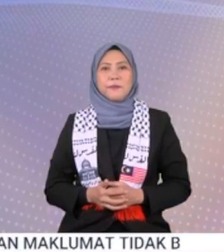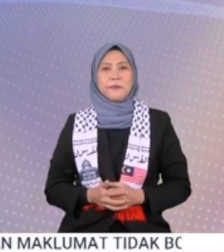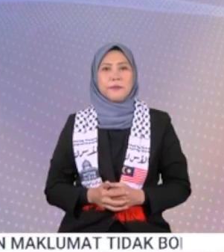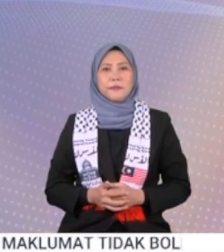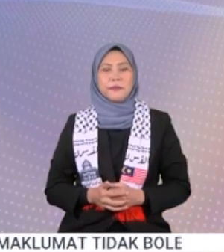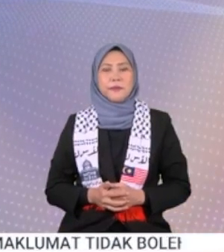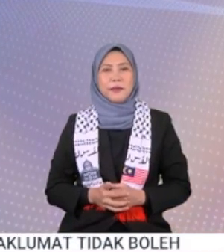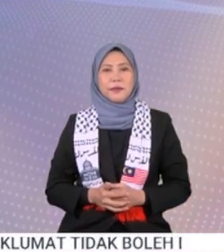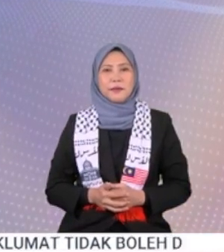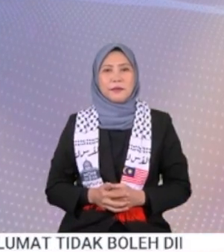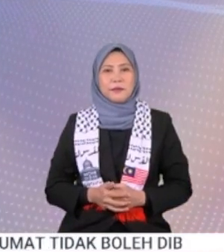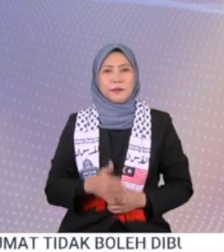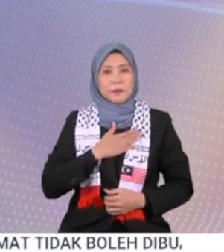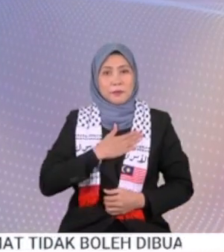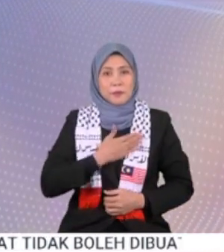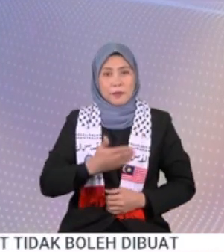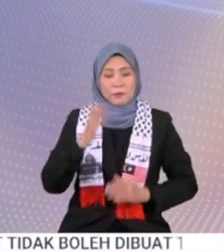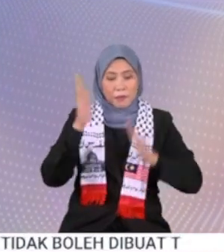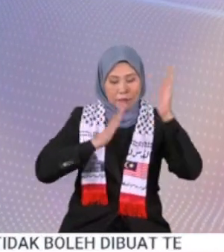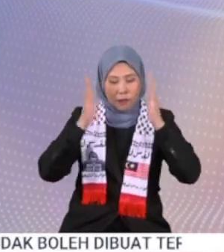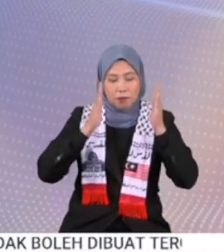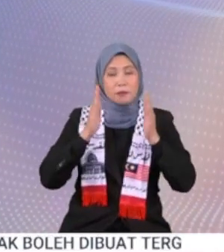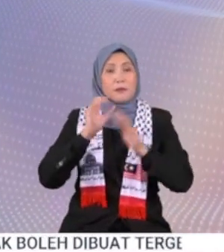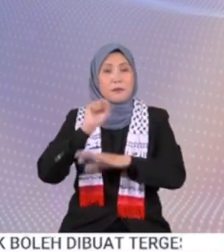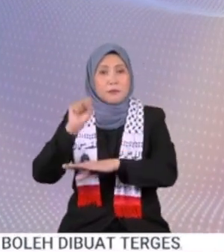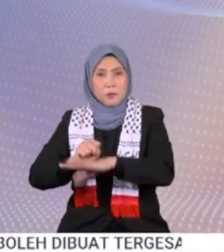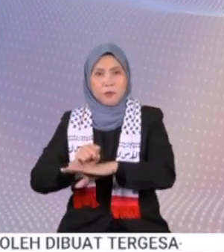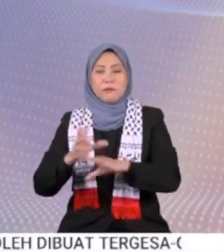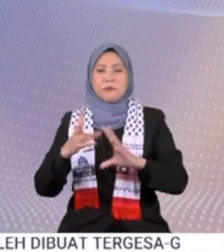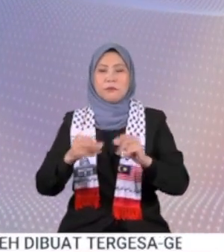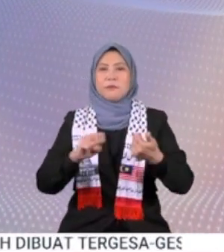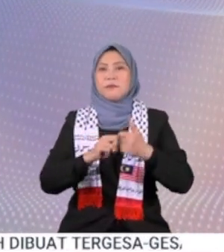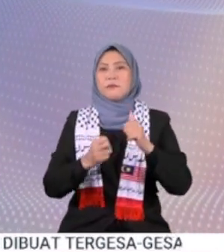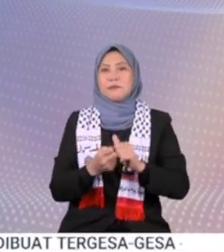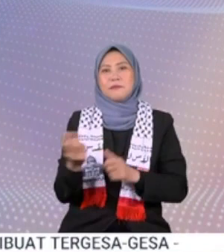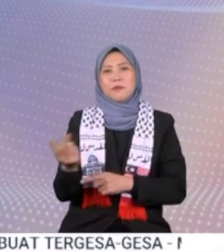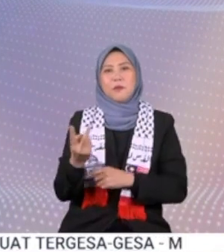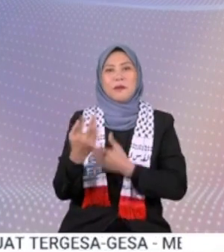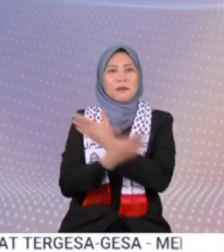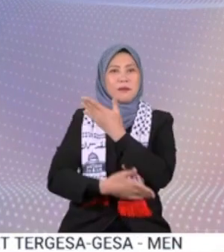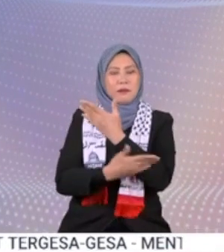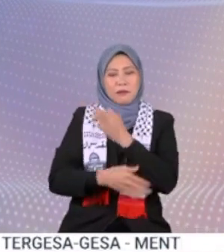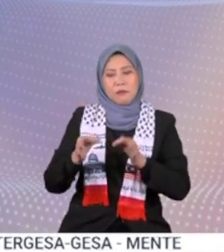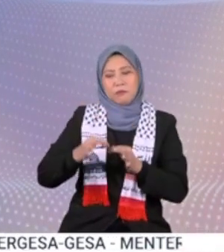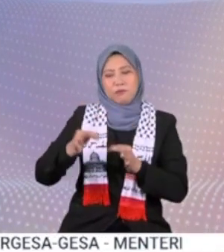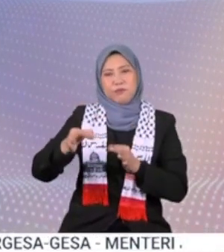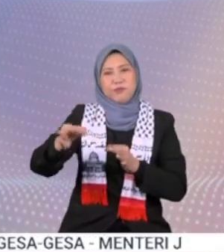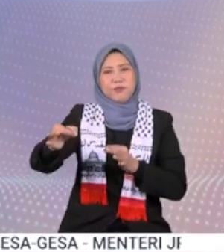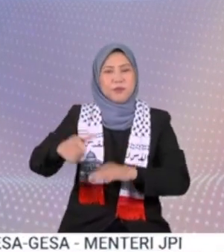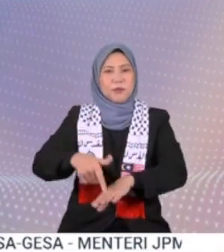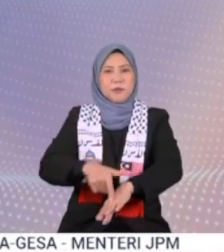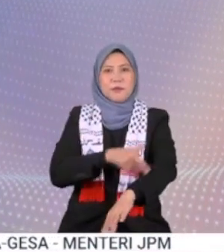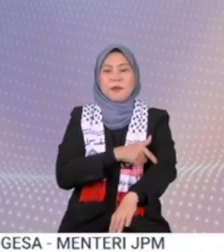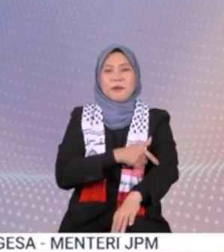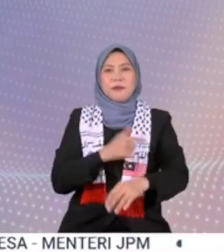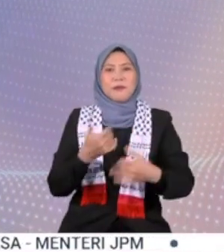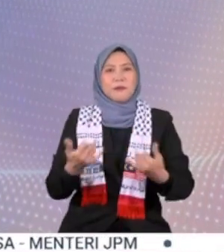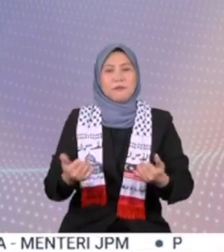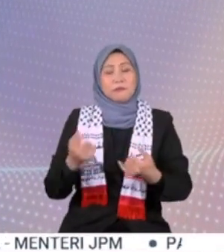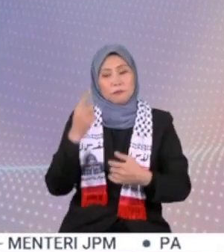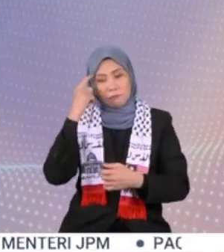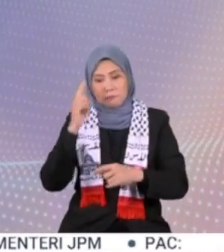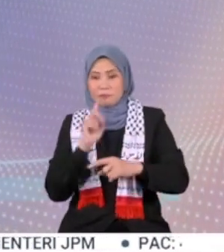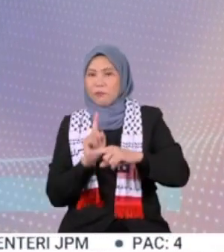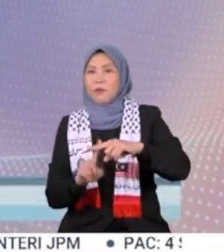Rat komitmen Malaysia dan Singapura dalam menyelesaikan beberapa isu dua Hala yang tertangguh sejak sekian lama menyaksikan Perkembangan